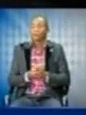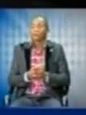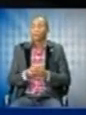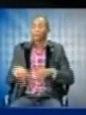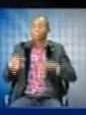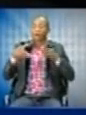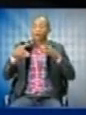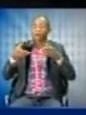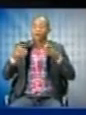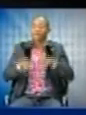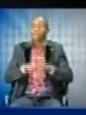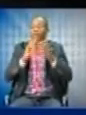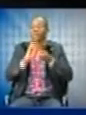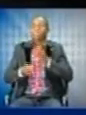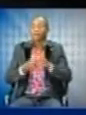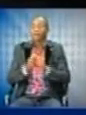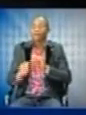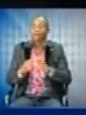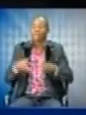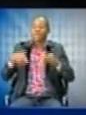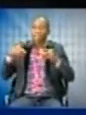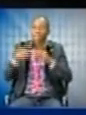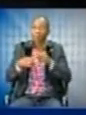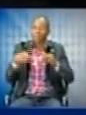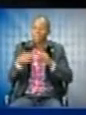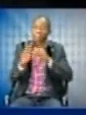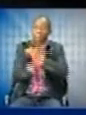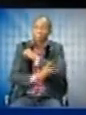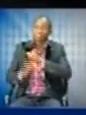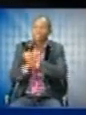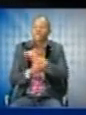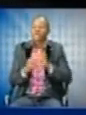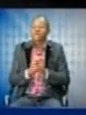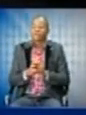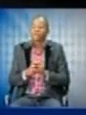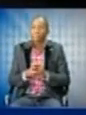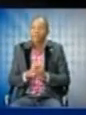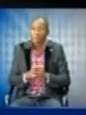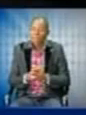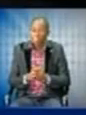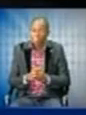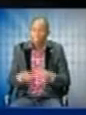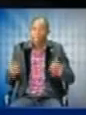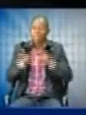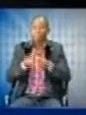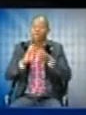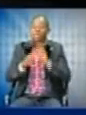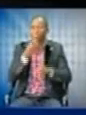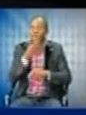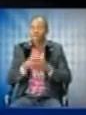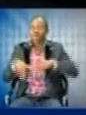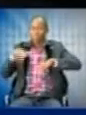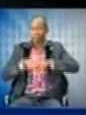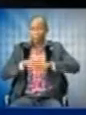problèmes en faisant le découpage, alors qu'on voulait les résoudre. Parce qu'il ne faut pas qu'on ait des provinces où le